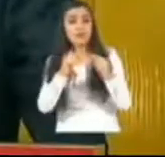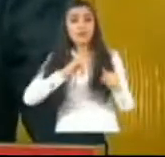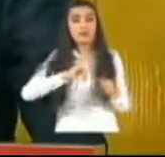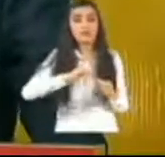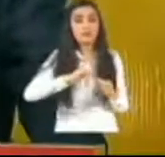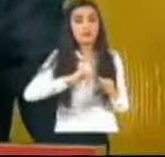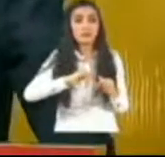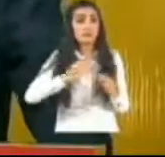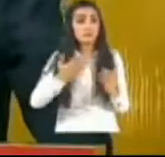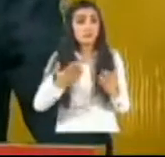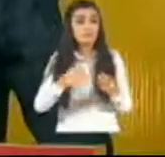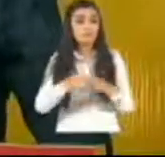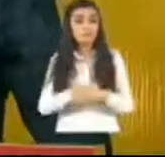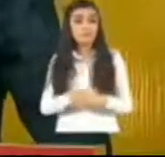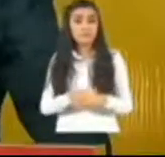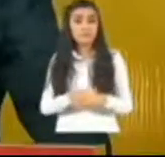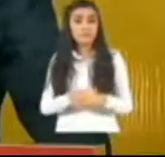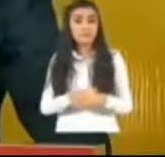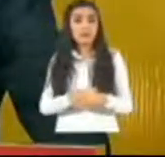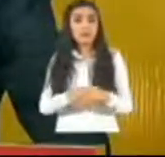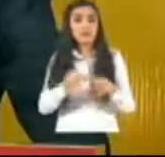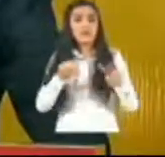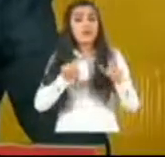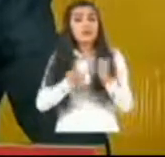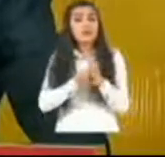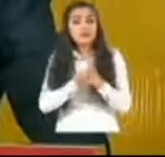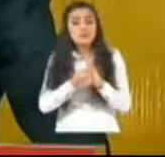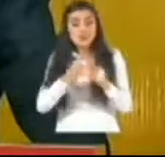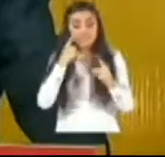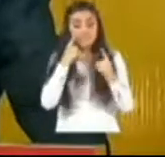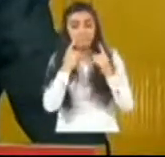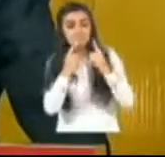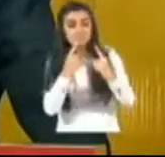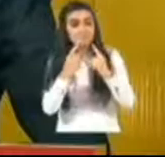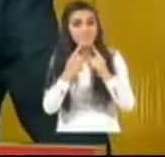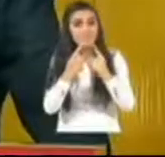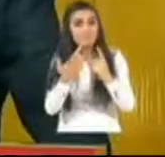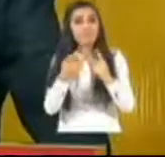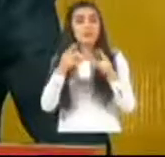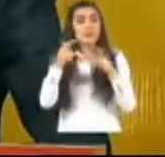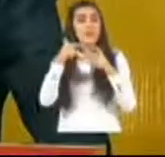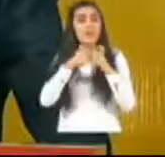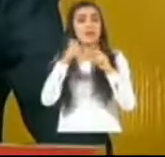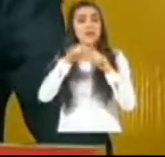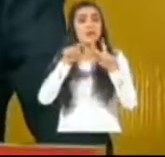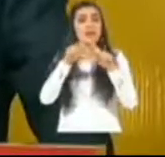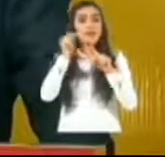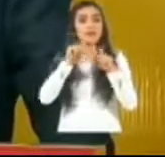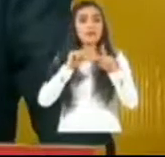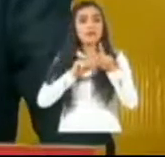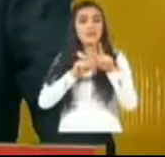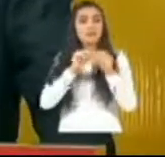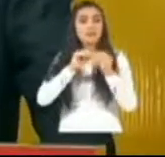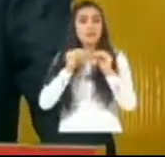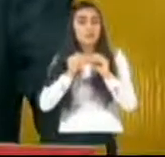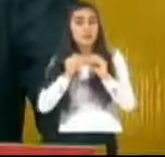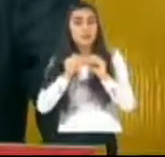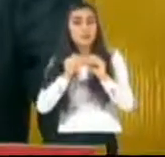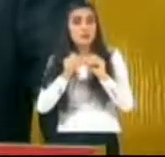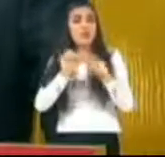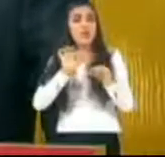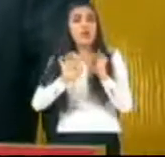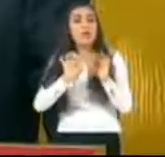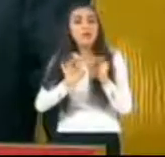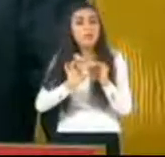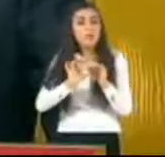karşısındaki pozisyonu, kimlik taleplerine yaklaşımı, etnik sorunlara yönelik teklifleri,